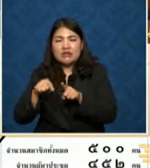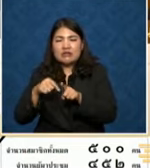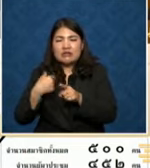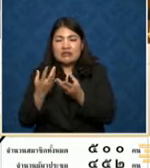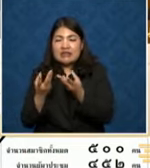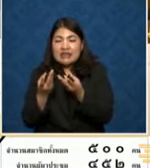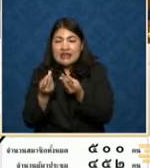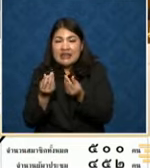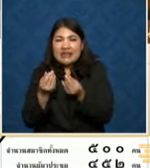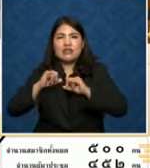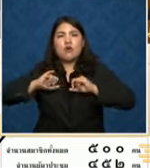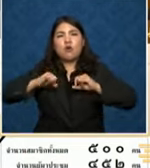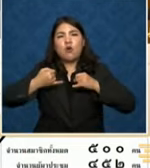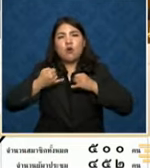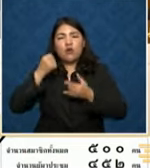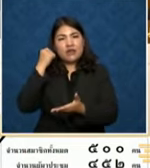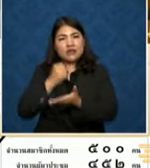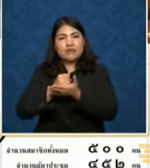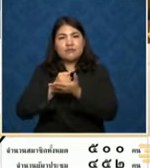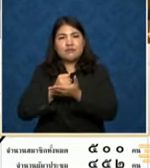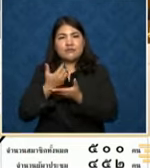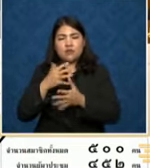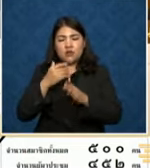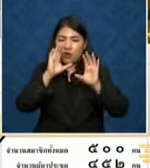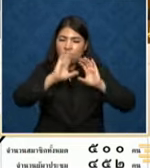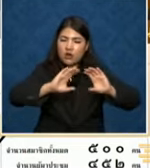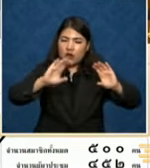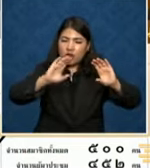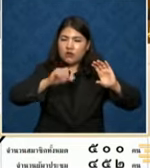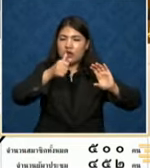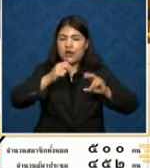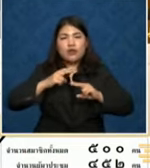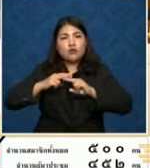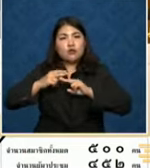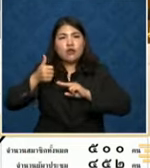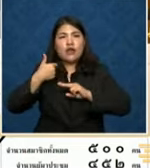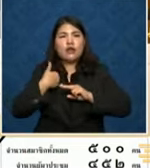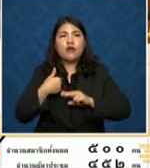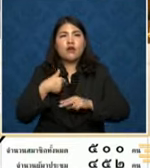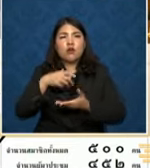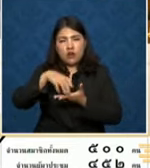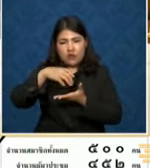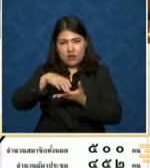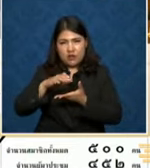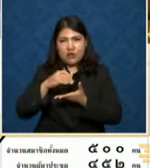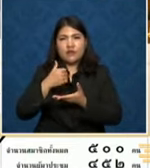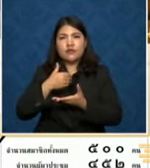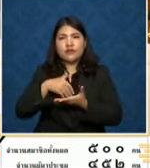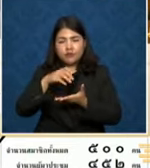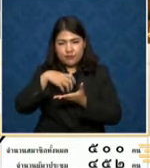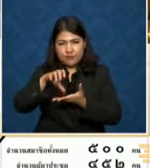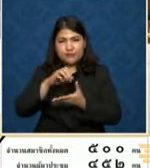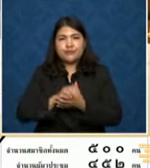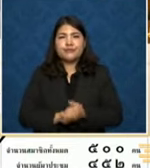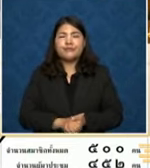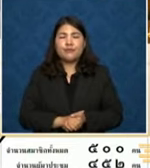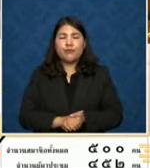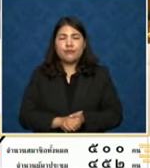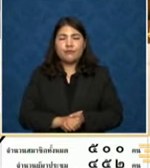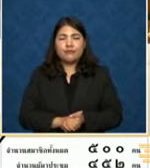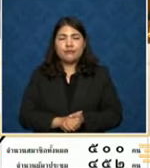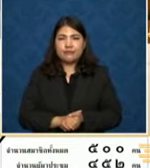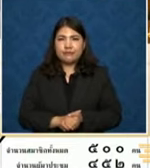ธิ์ที่เป็นที่ดินของรัฐก็ดีของเอกชนก็ดีนะครับขออนุญาตกราบเรียนท่านประธานด้วยความเคารพในเรื่องนี้และ